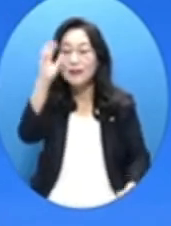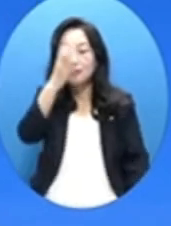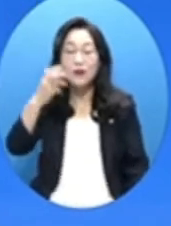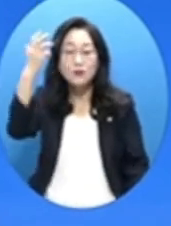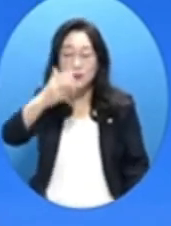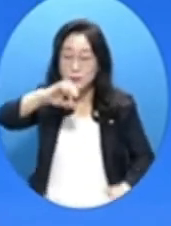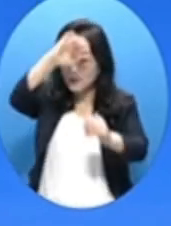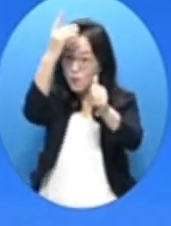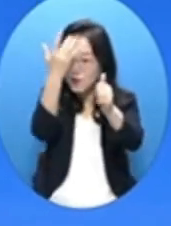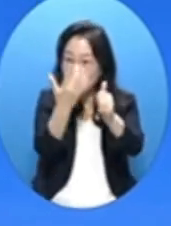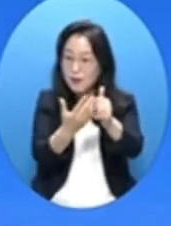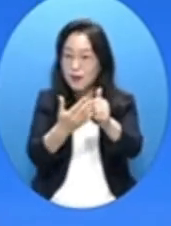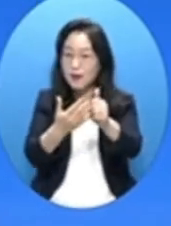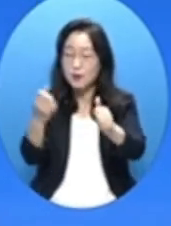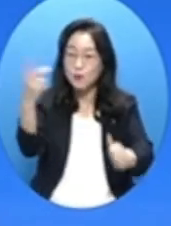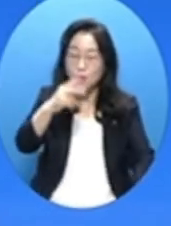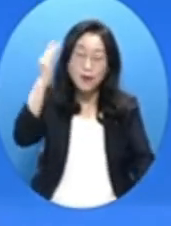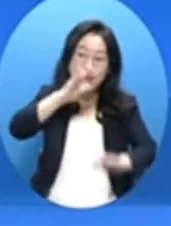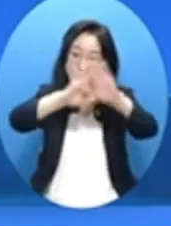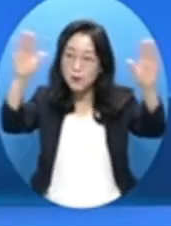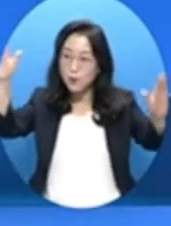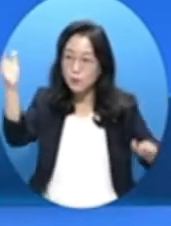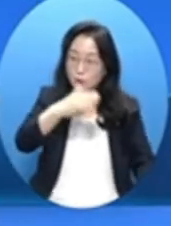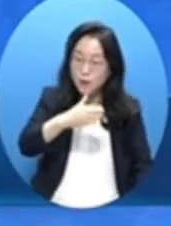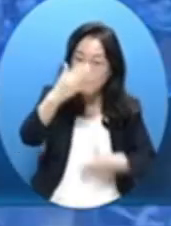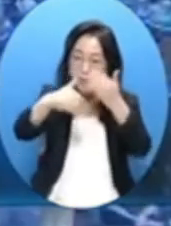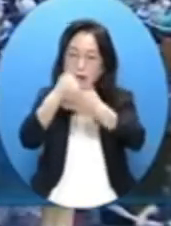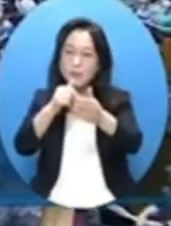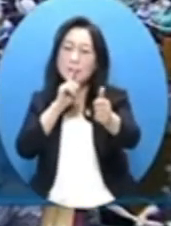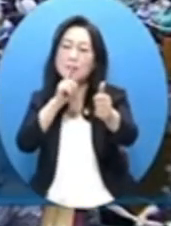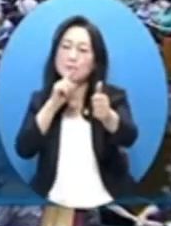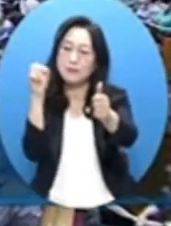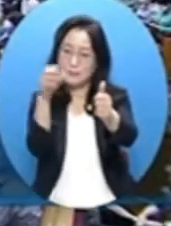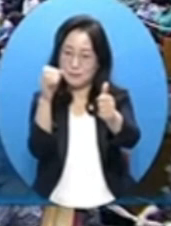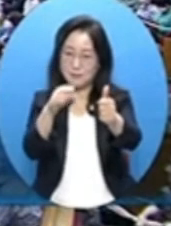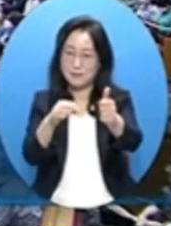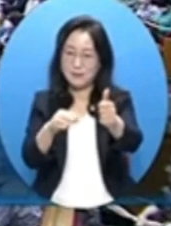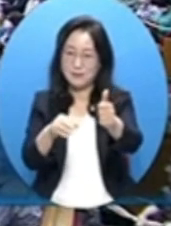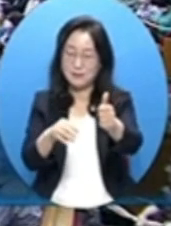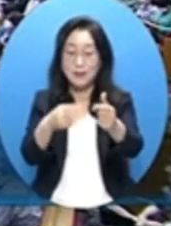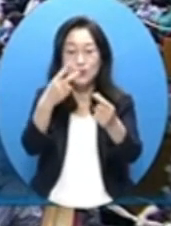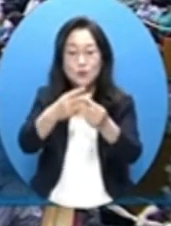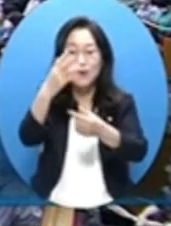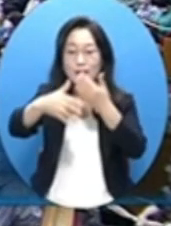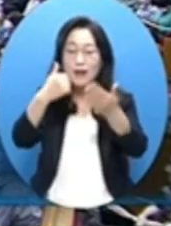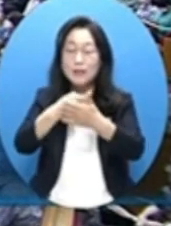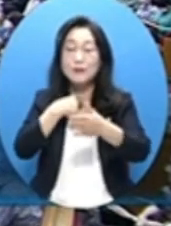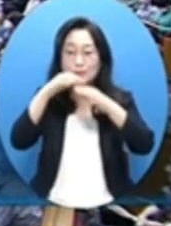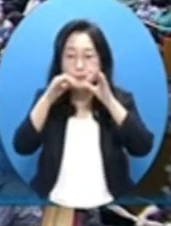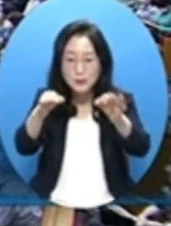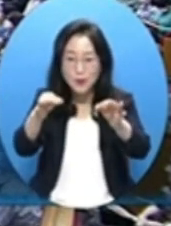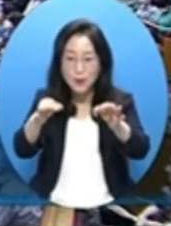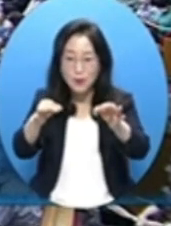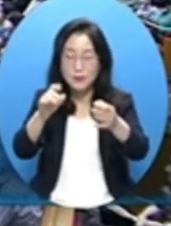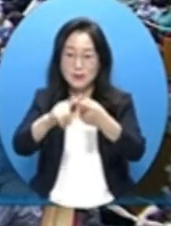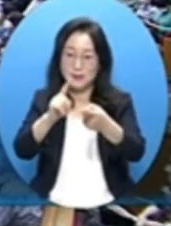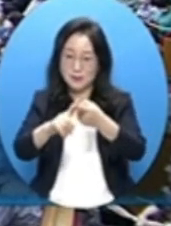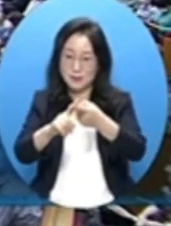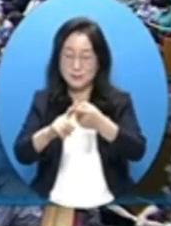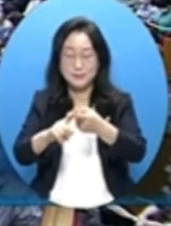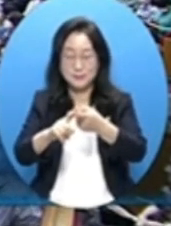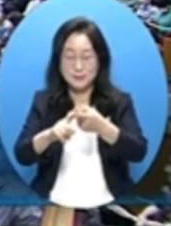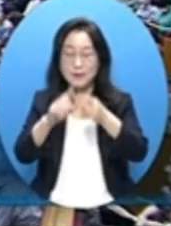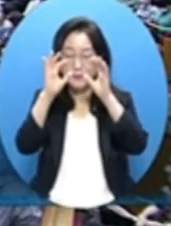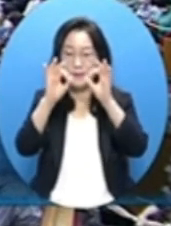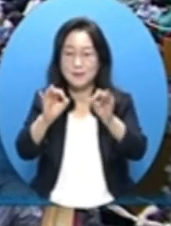성령이 마시고 그리고 하늘로부터 하나님의 음성이 들려왔습니다. 둘째로 하나님의 음성이 임하신 모습에 대해서 함께 생각해